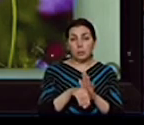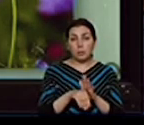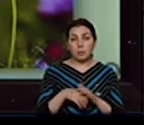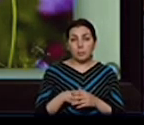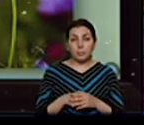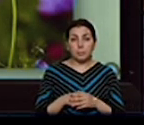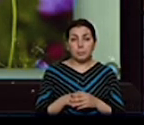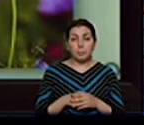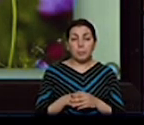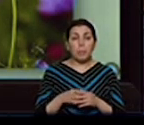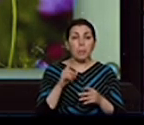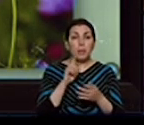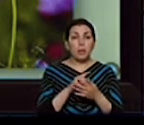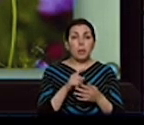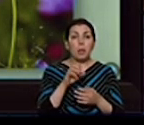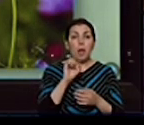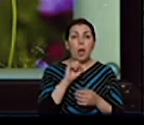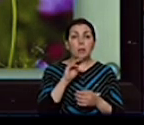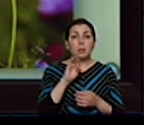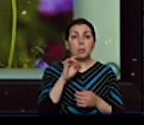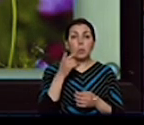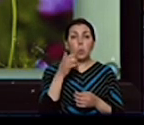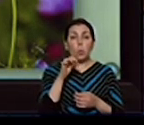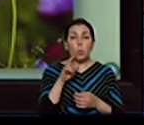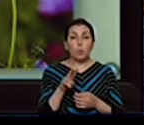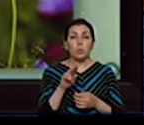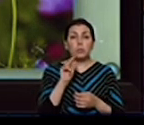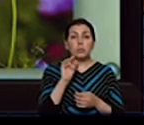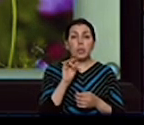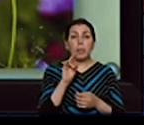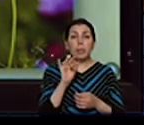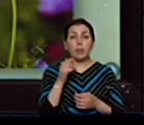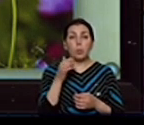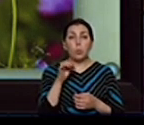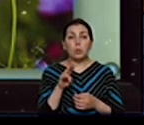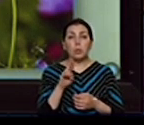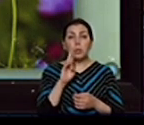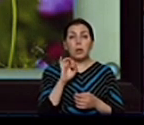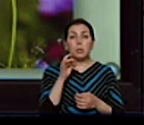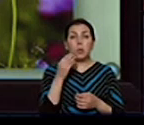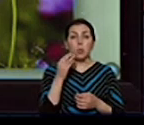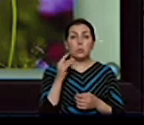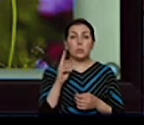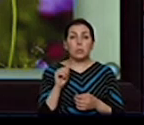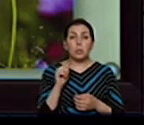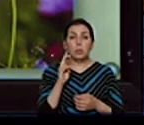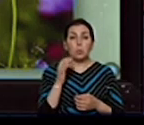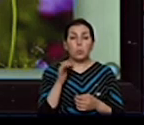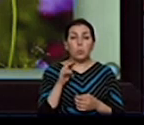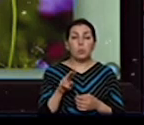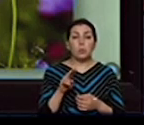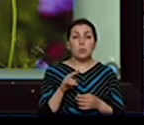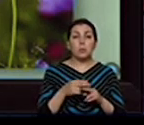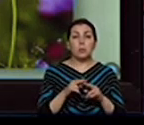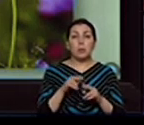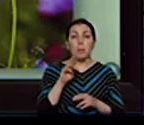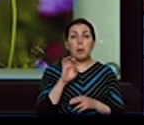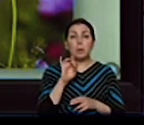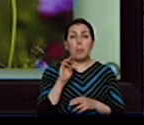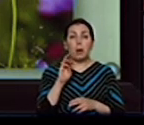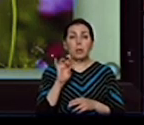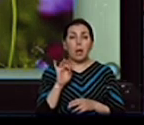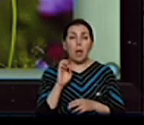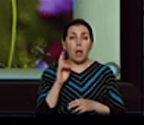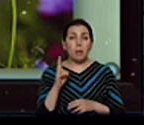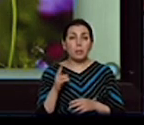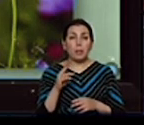kiradi. Ayniqsa atirgul, chinni gul, kartoshka gul, gulbeor,